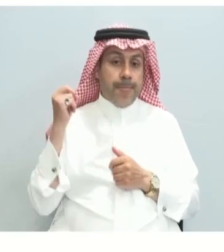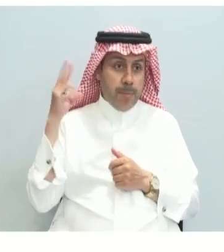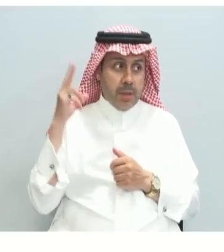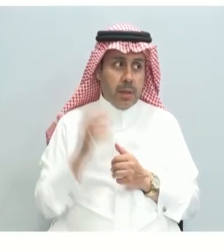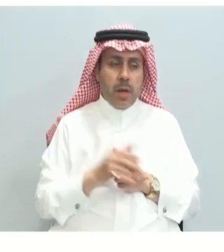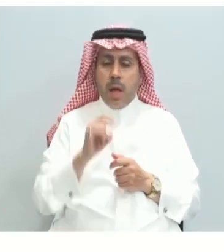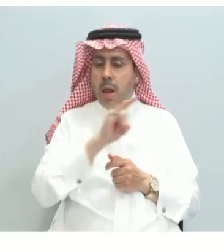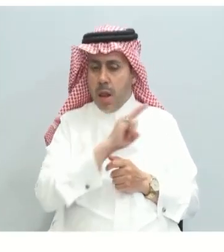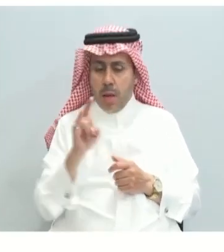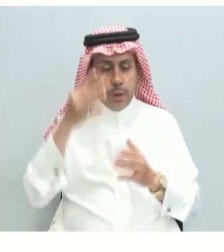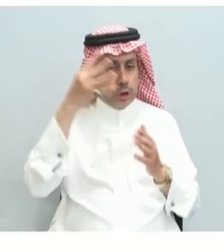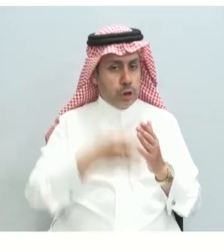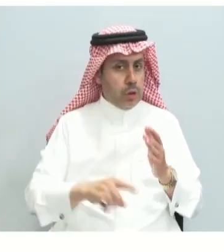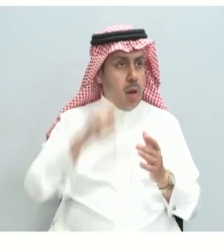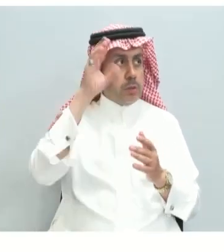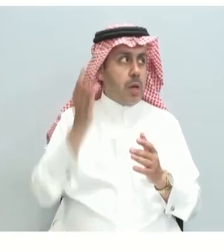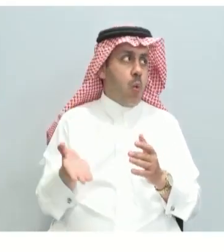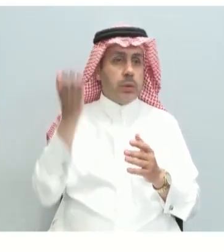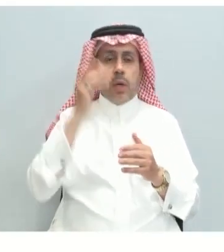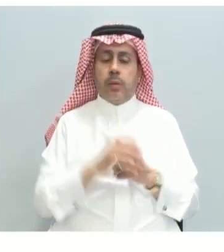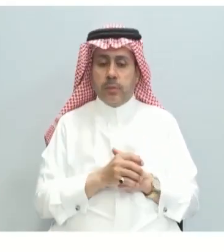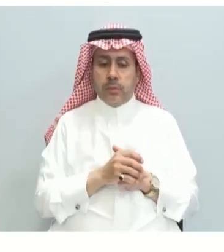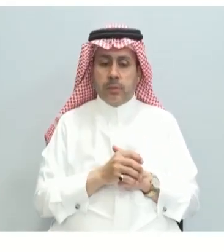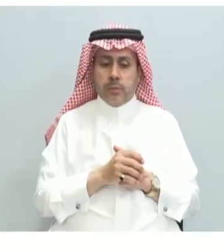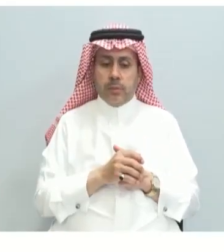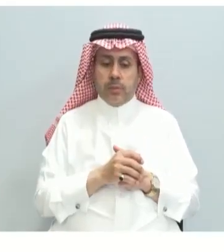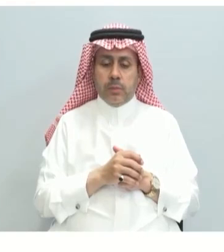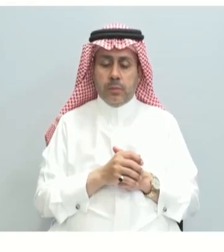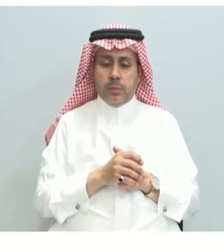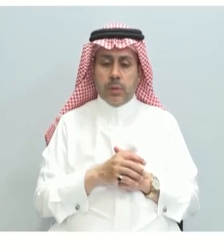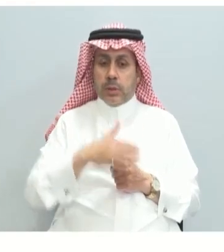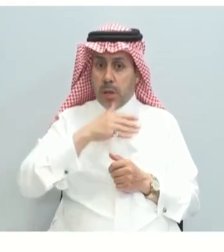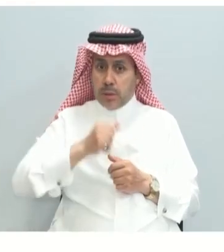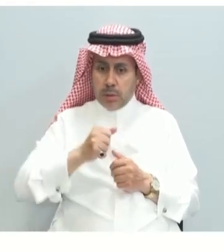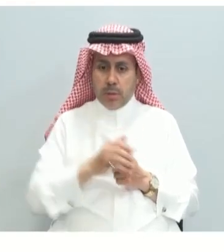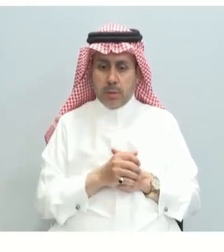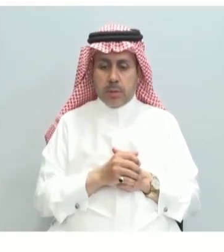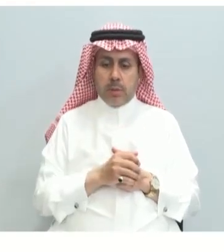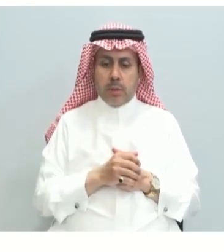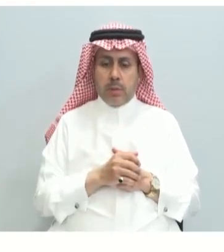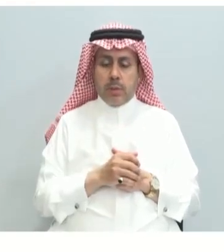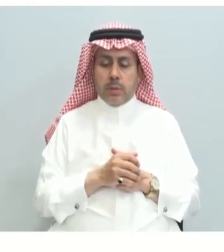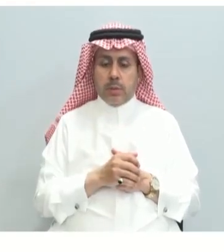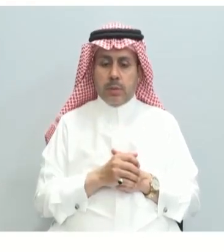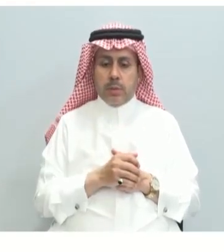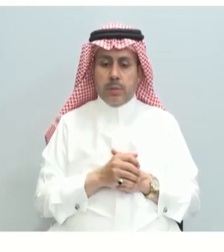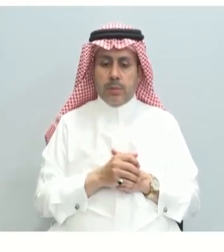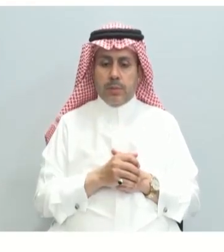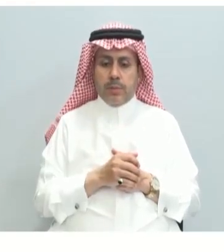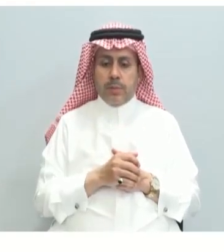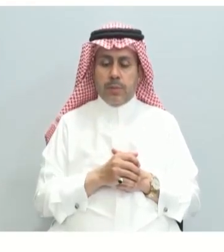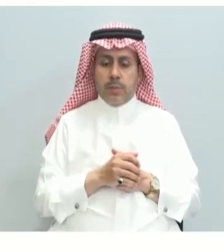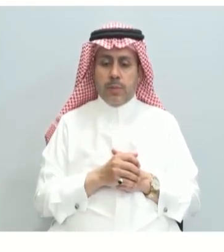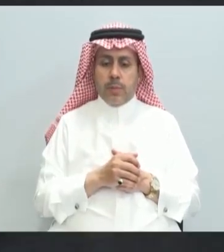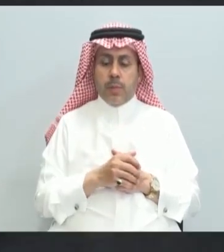لم يشرعها الله عز وجل ولم يشرعها النبي محمد صلى الله عليه وسلم.